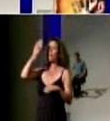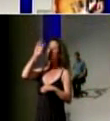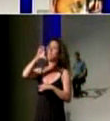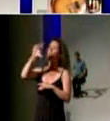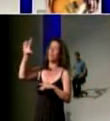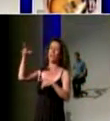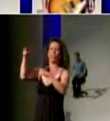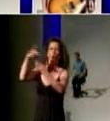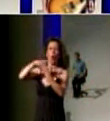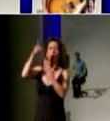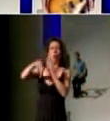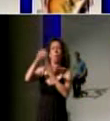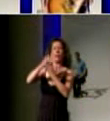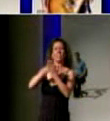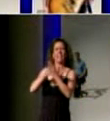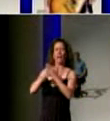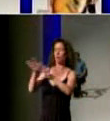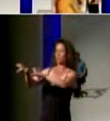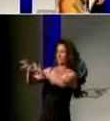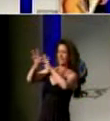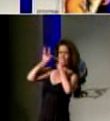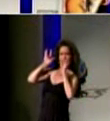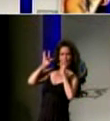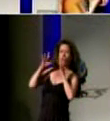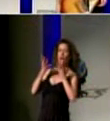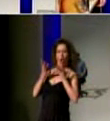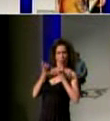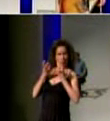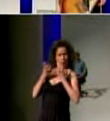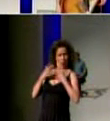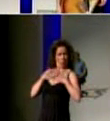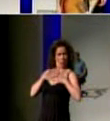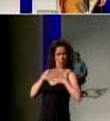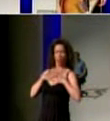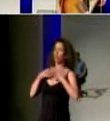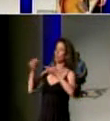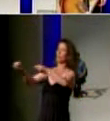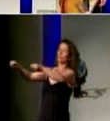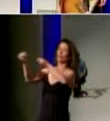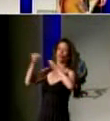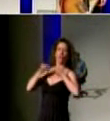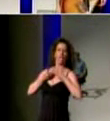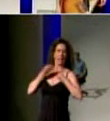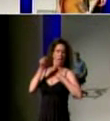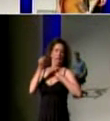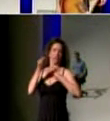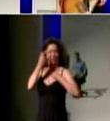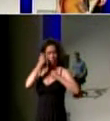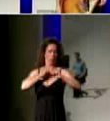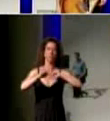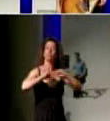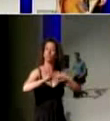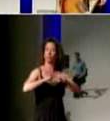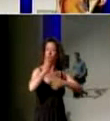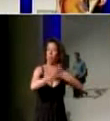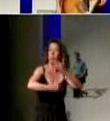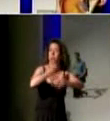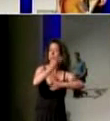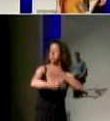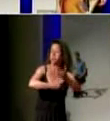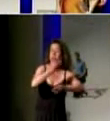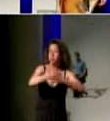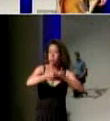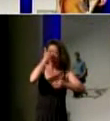un programme de départ volontaire qui nous permettait de quitter la compagnie et il nous donnait un peu de sous pour se débrouiller le temps